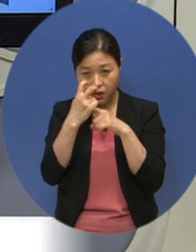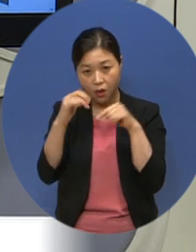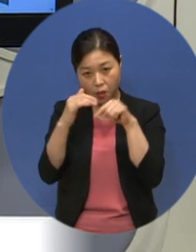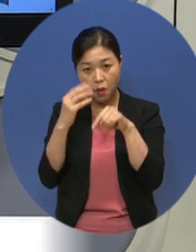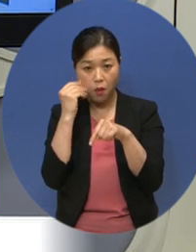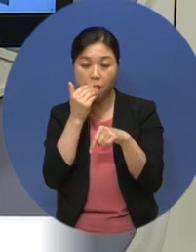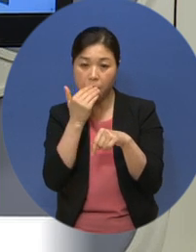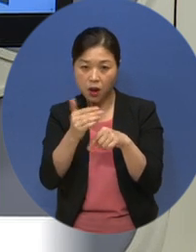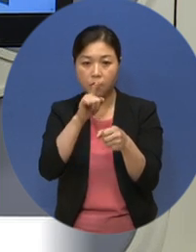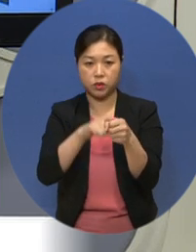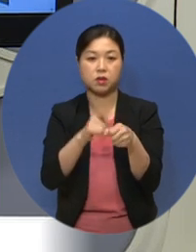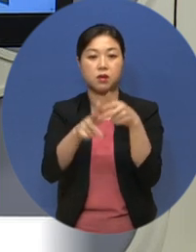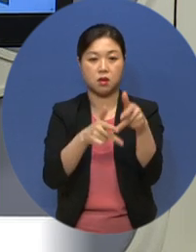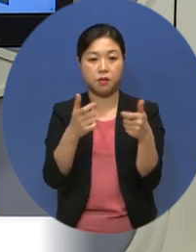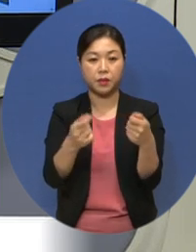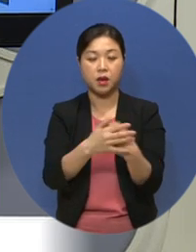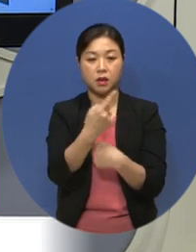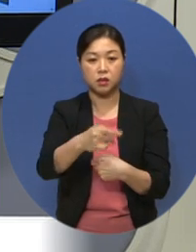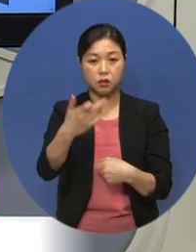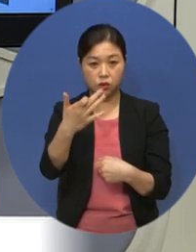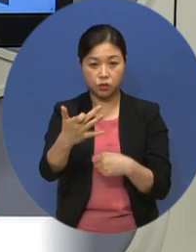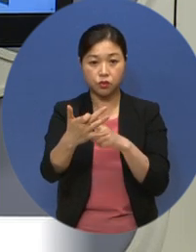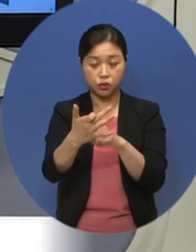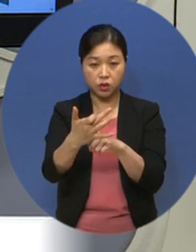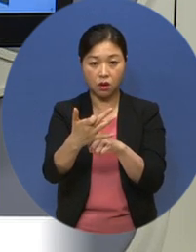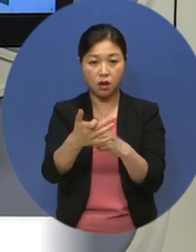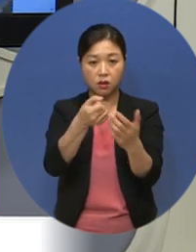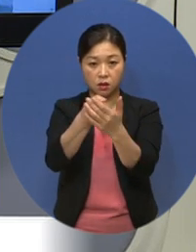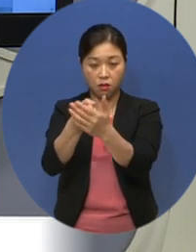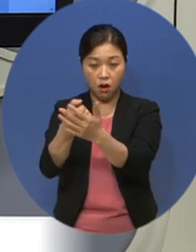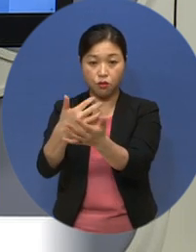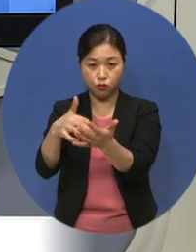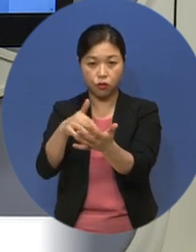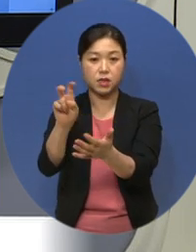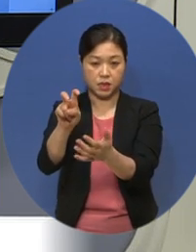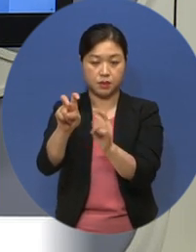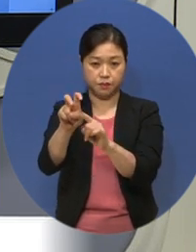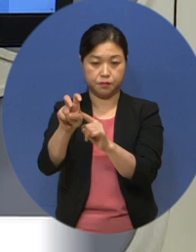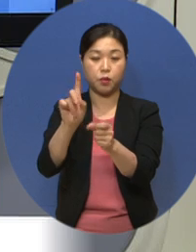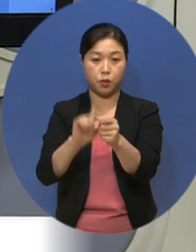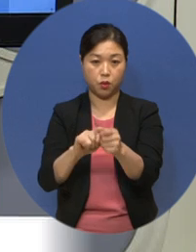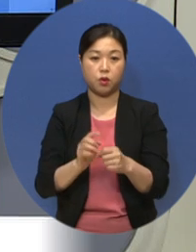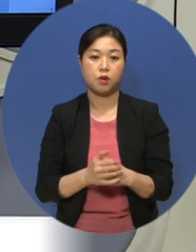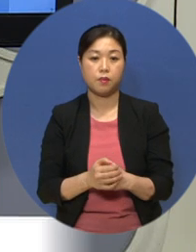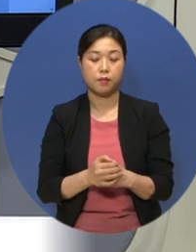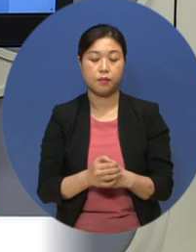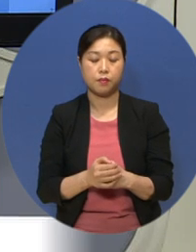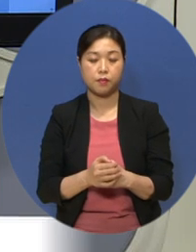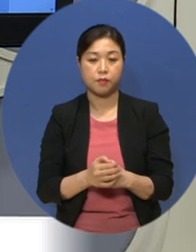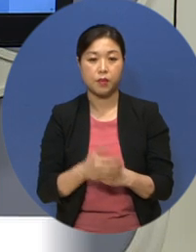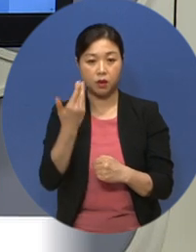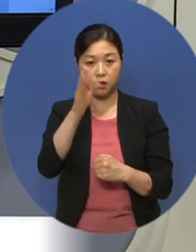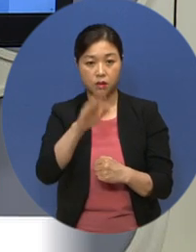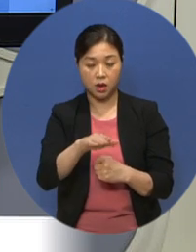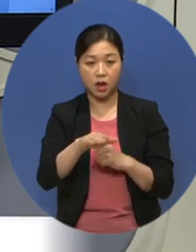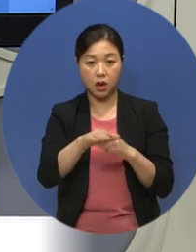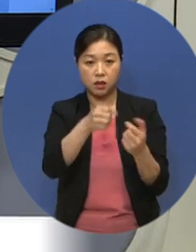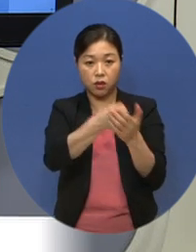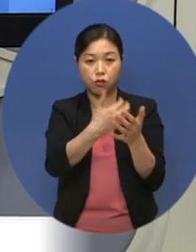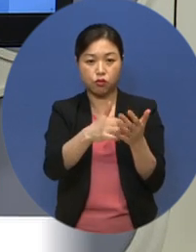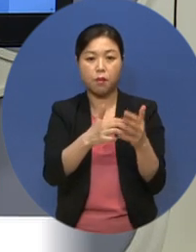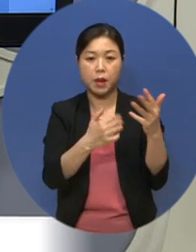사업으로 2019년 목표 기관 수는 20개소 였읍니다 그러나 8개소 를 지정 하는 데 그쳐